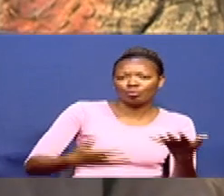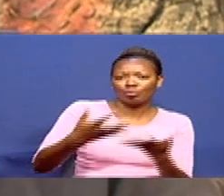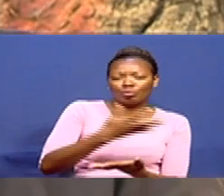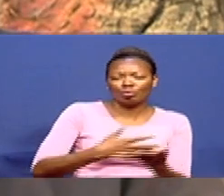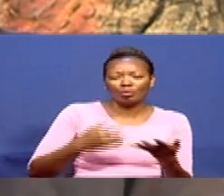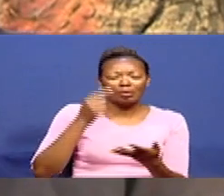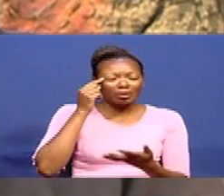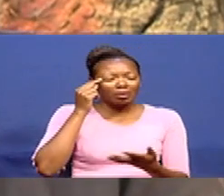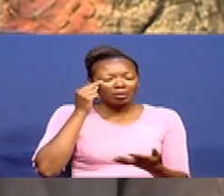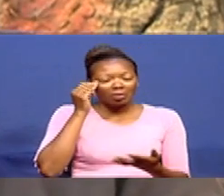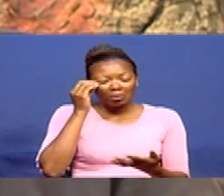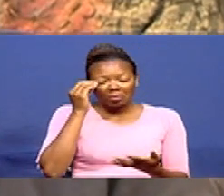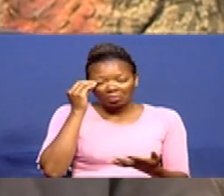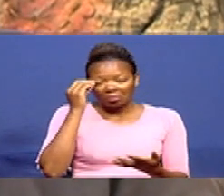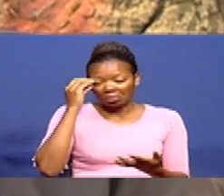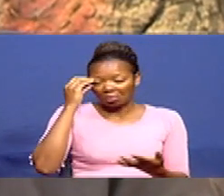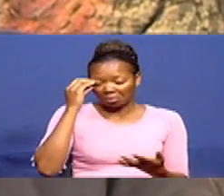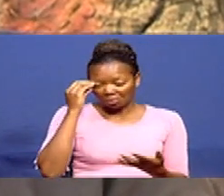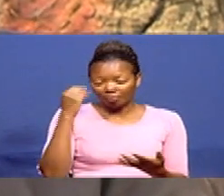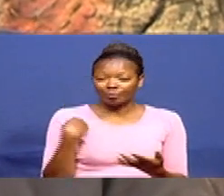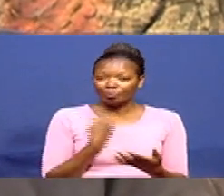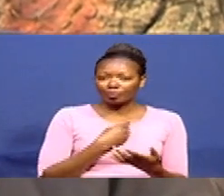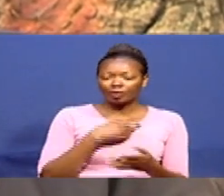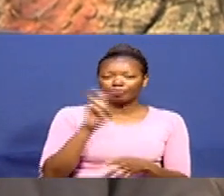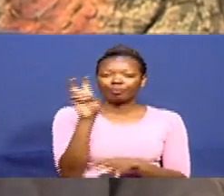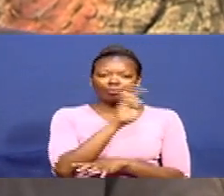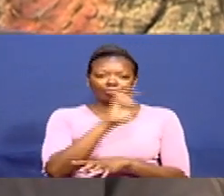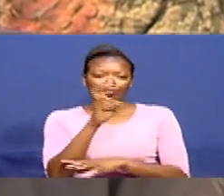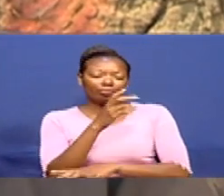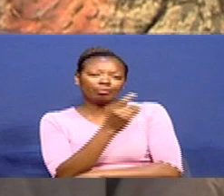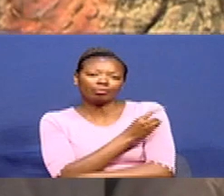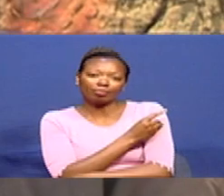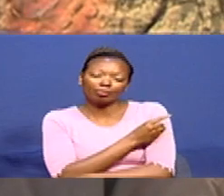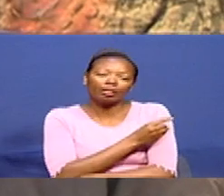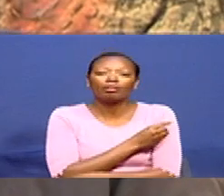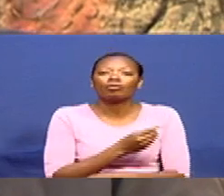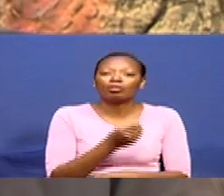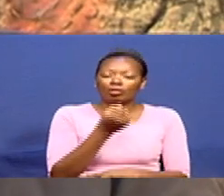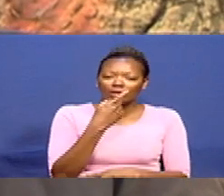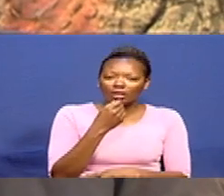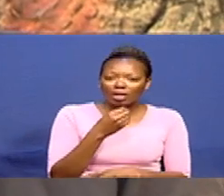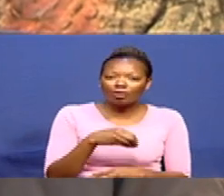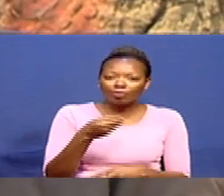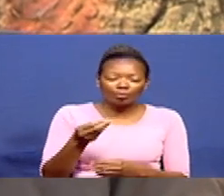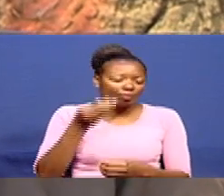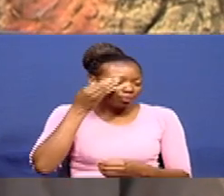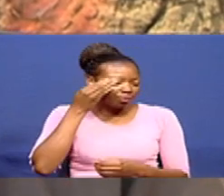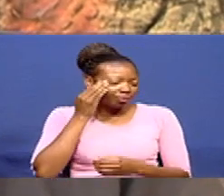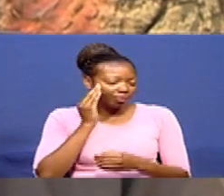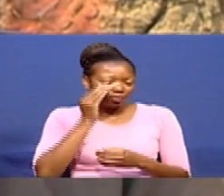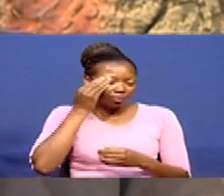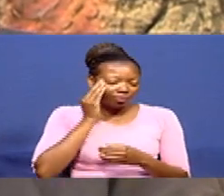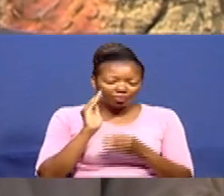macho, na hiyo dawa tunatafuta, kuna dawa tunanunua ya kuzipaka. Haya, dawa kuna ingine,